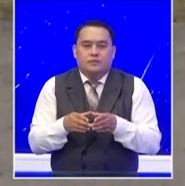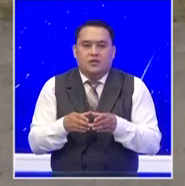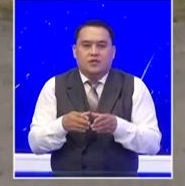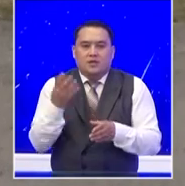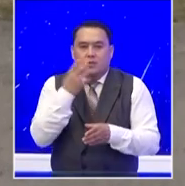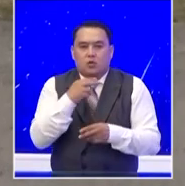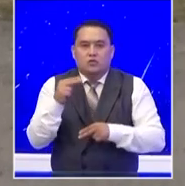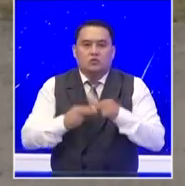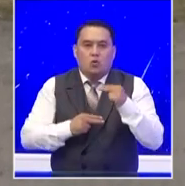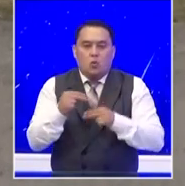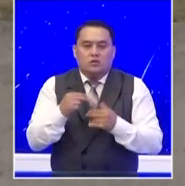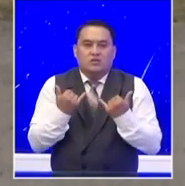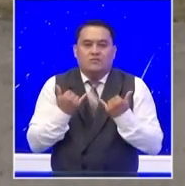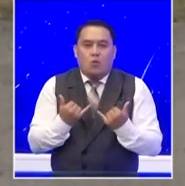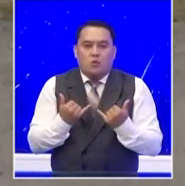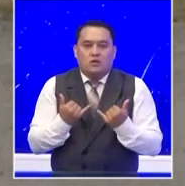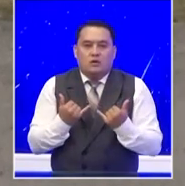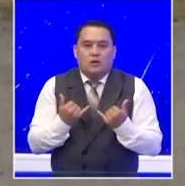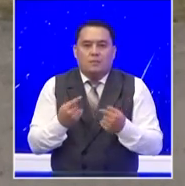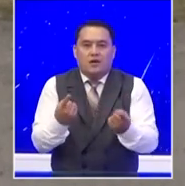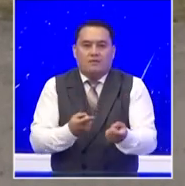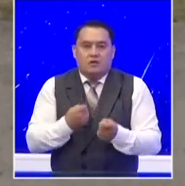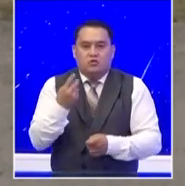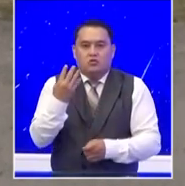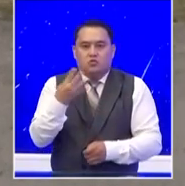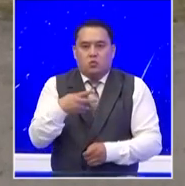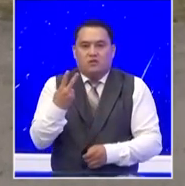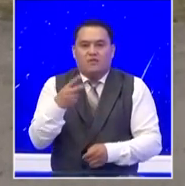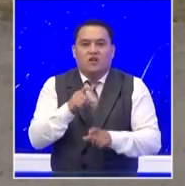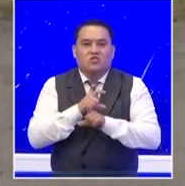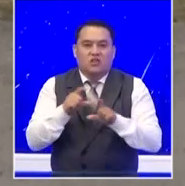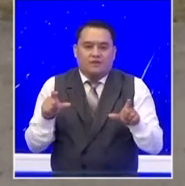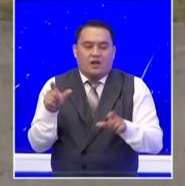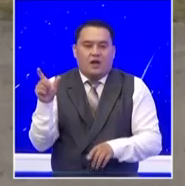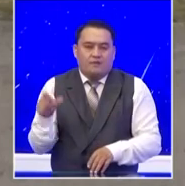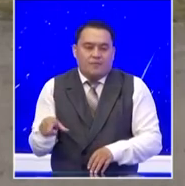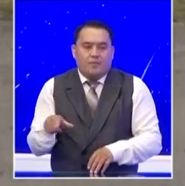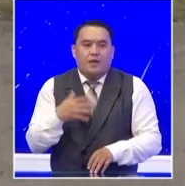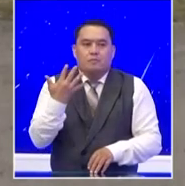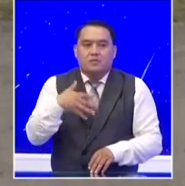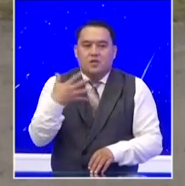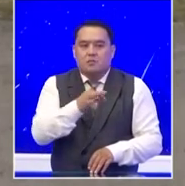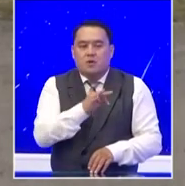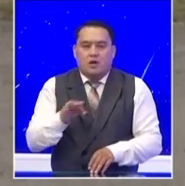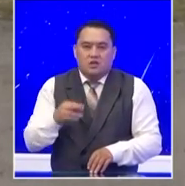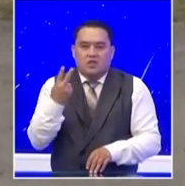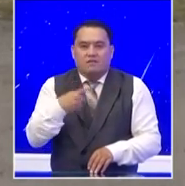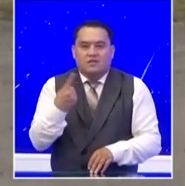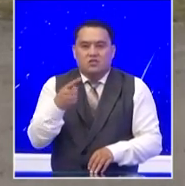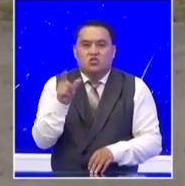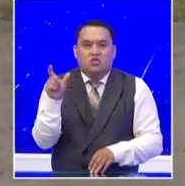«Теплоремстрой». На сегодняшний день привлечено 42 человека. Из них 50%, 21